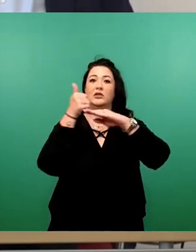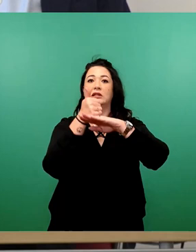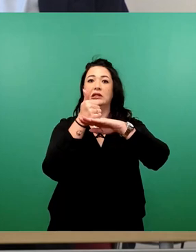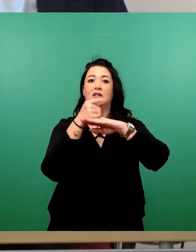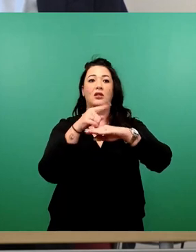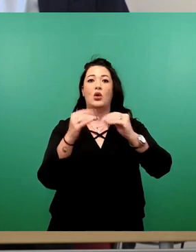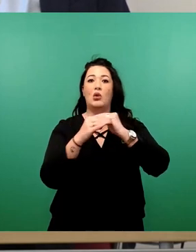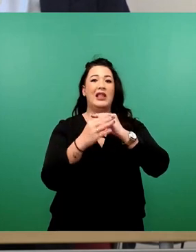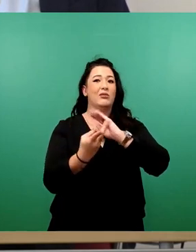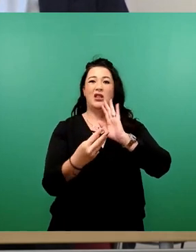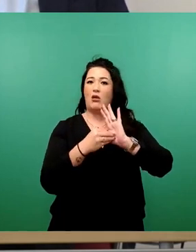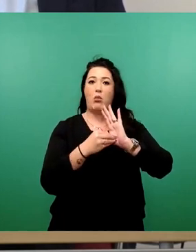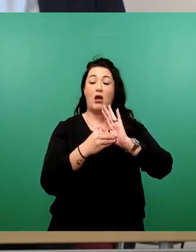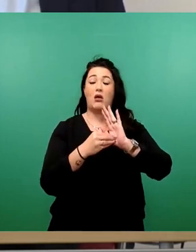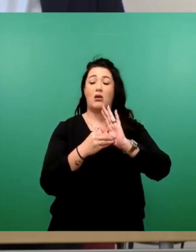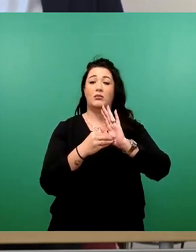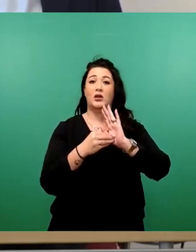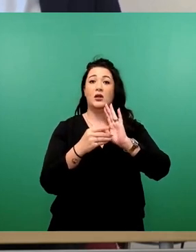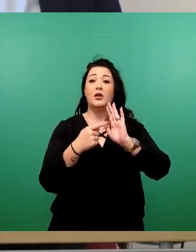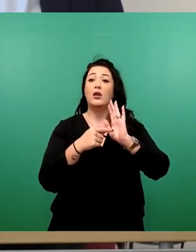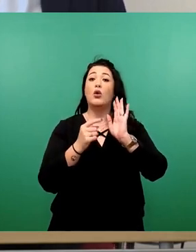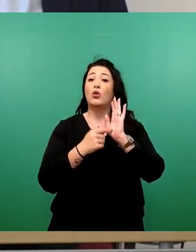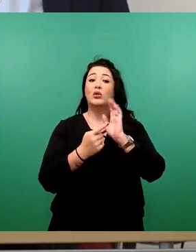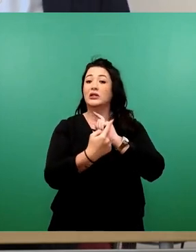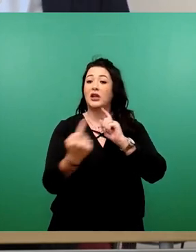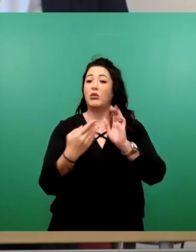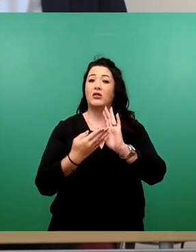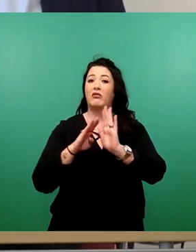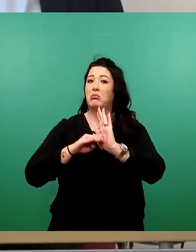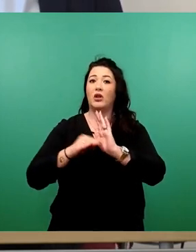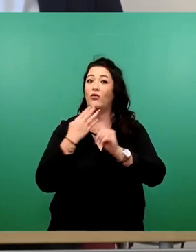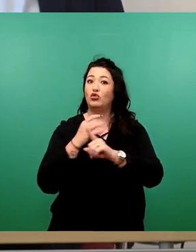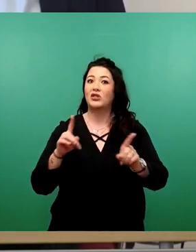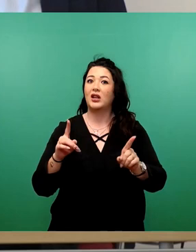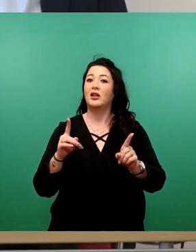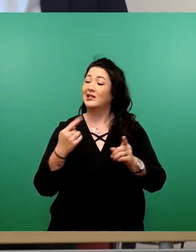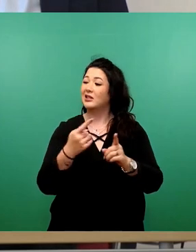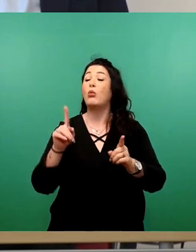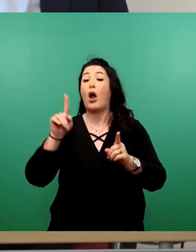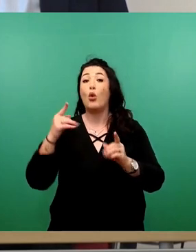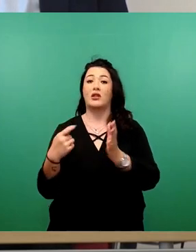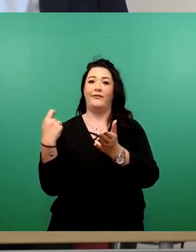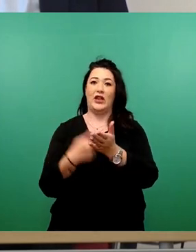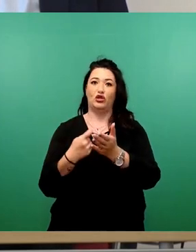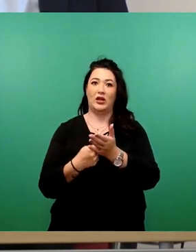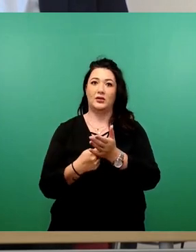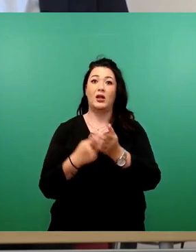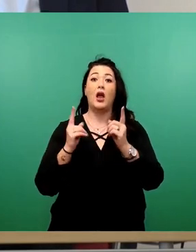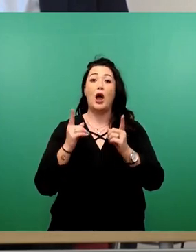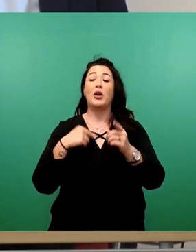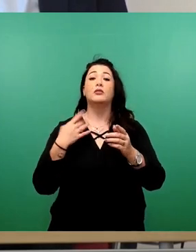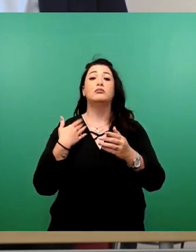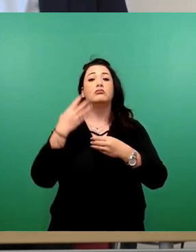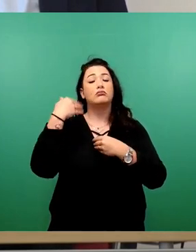ich außerordentlich schätze und wertschätze, sondern liegt dann ganz deutlich der Botschaft, wenn